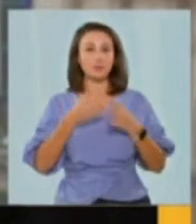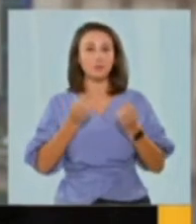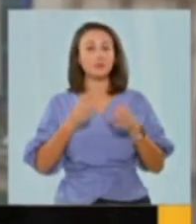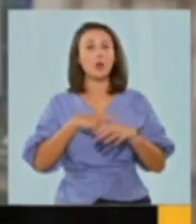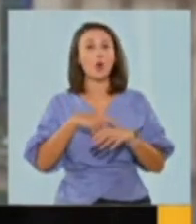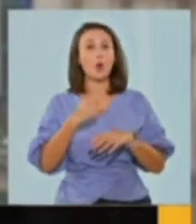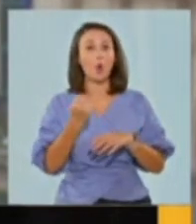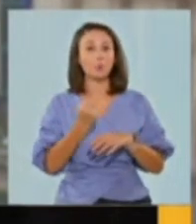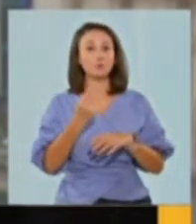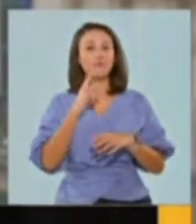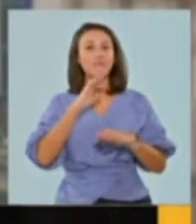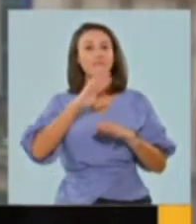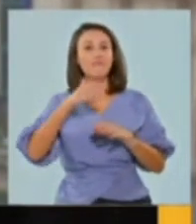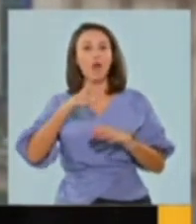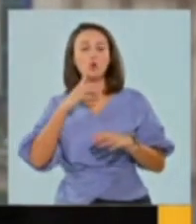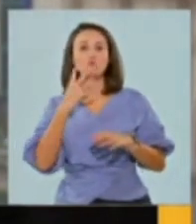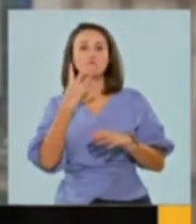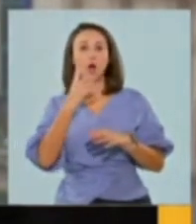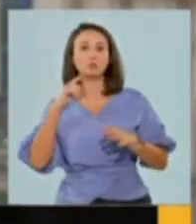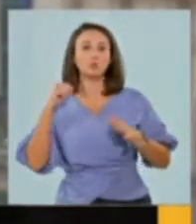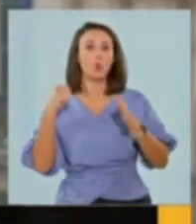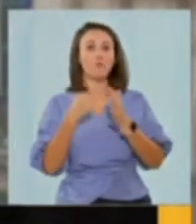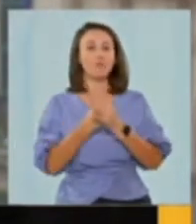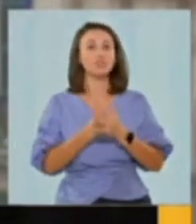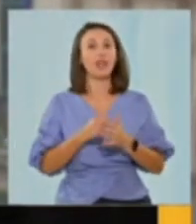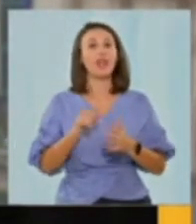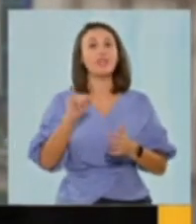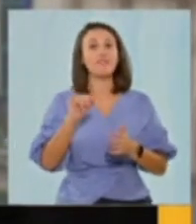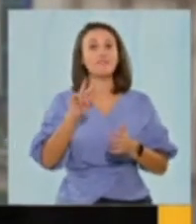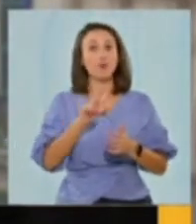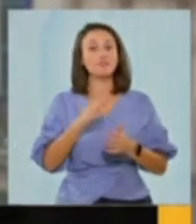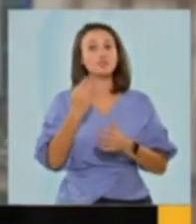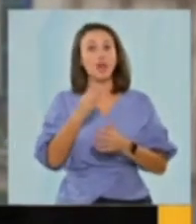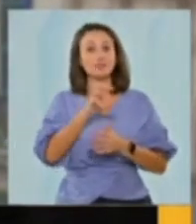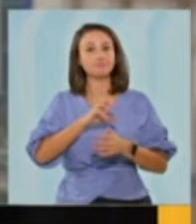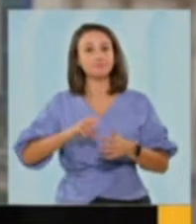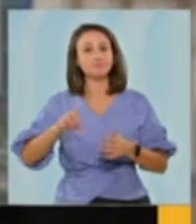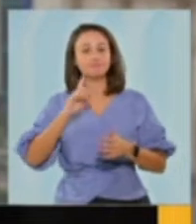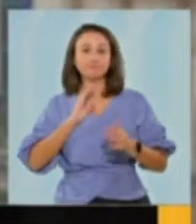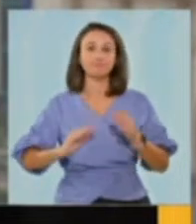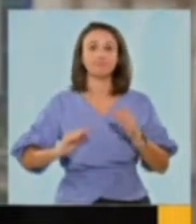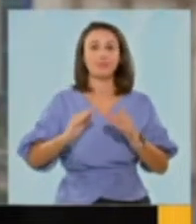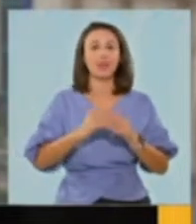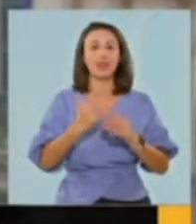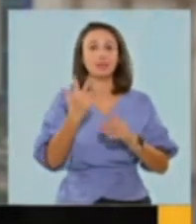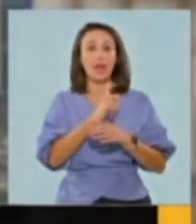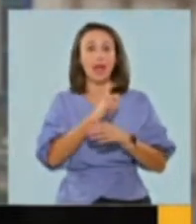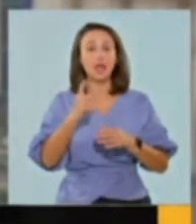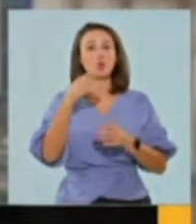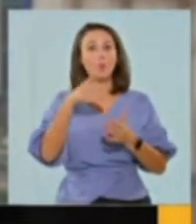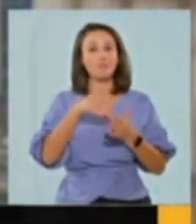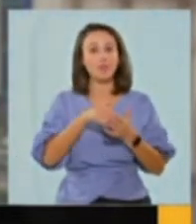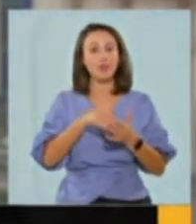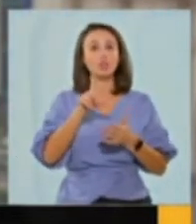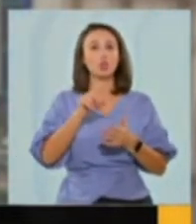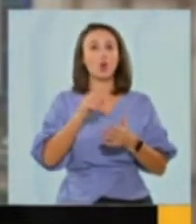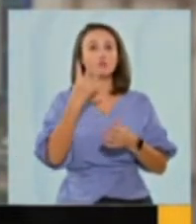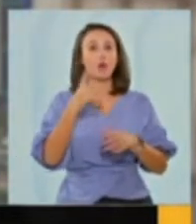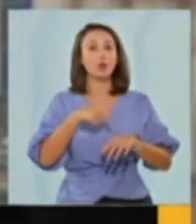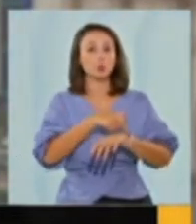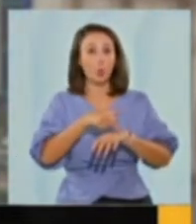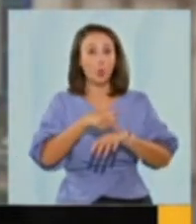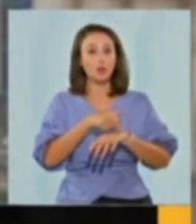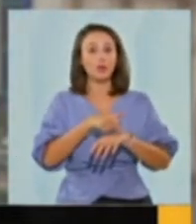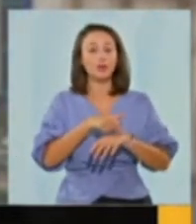Valul 4 lovește cu putere județul Ilfov. Încă 6 localități au trecut de pragul de 3 la 1000 în numai 24 de ore.